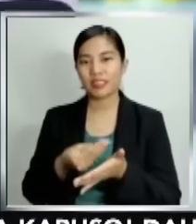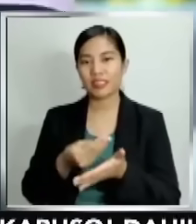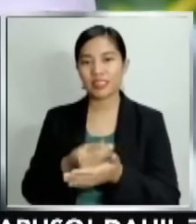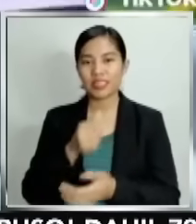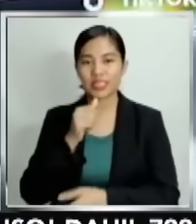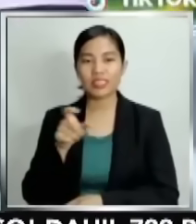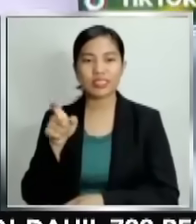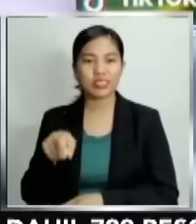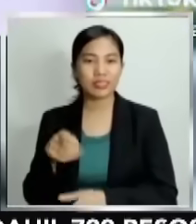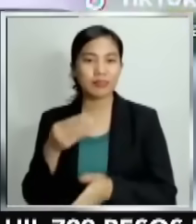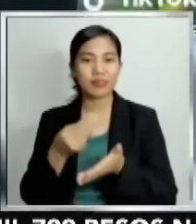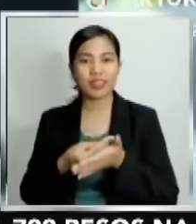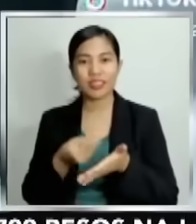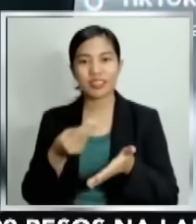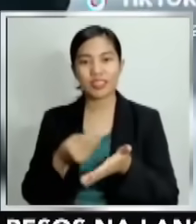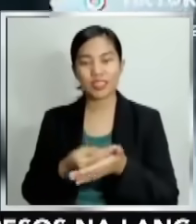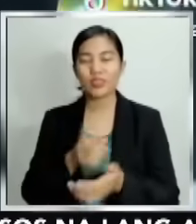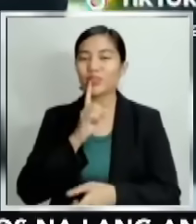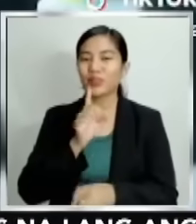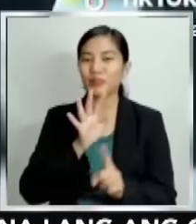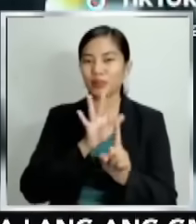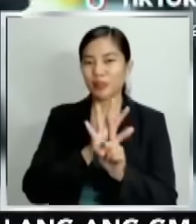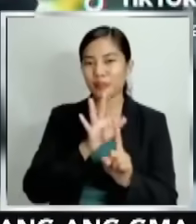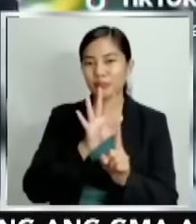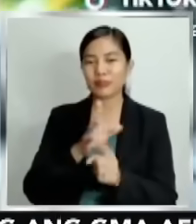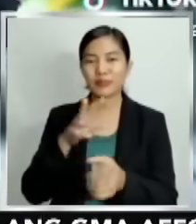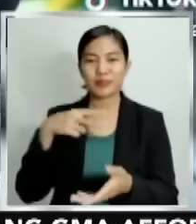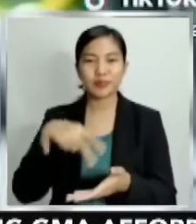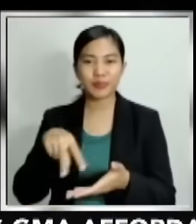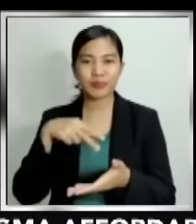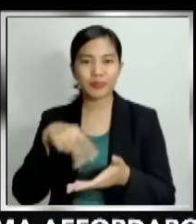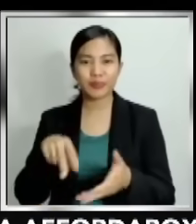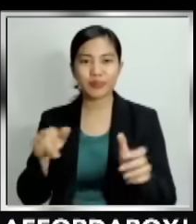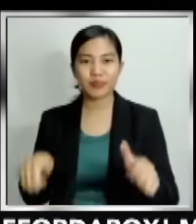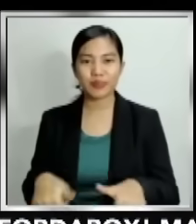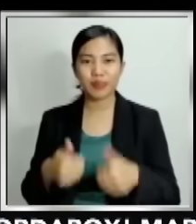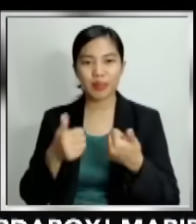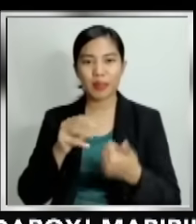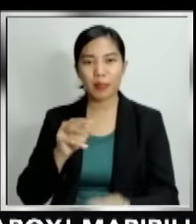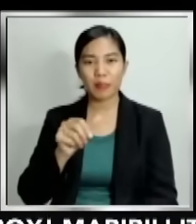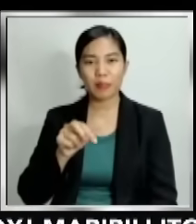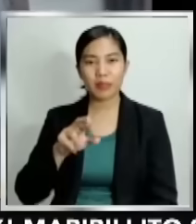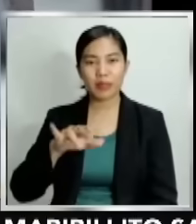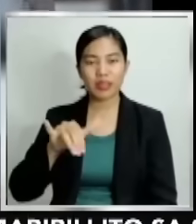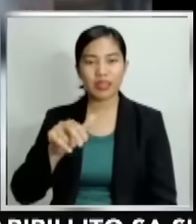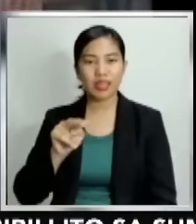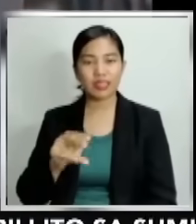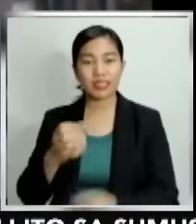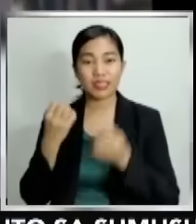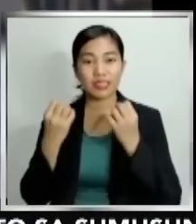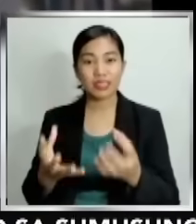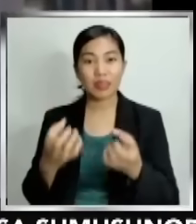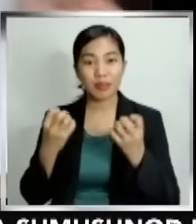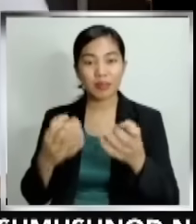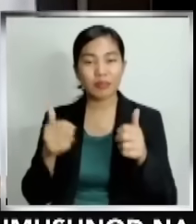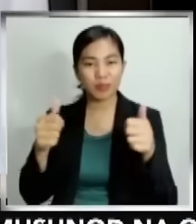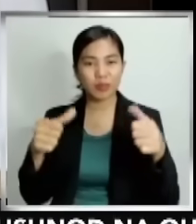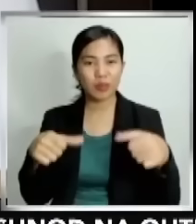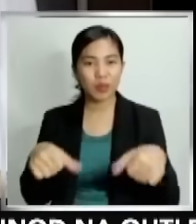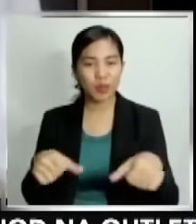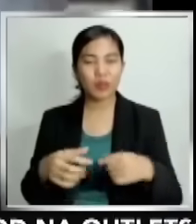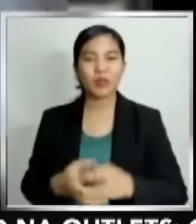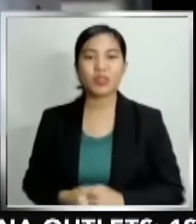Certified hit talaga ang mga dance challenges ni Marian Rivera sa TikTok. Sa dami nga na nag-upload ng kanilang version sa social